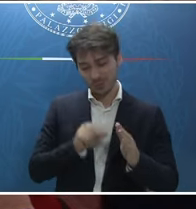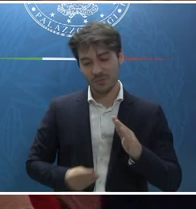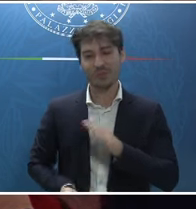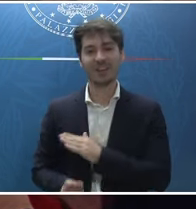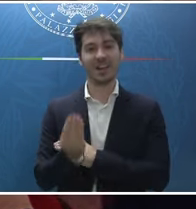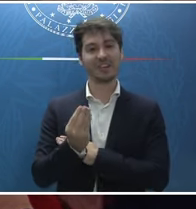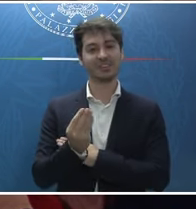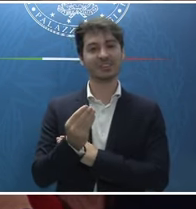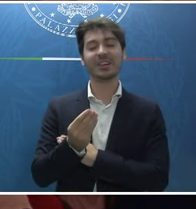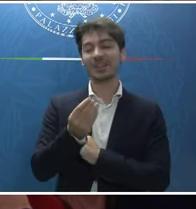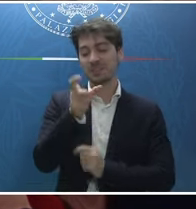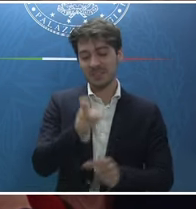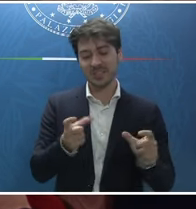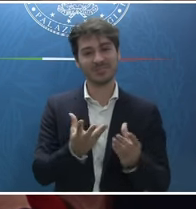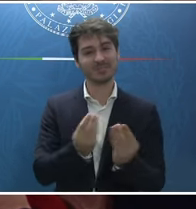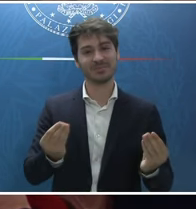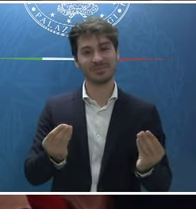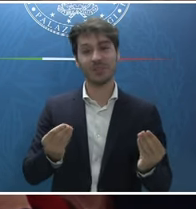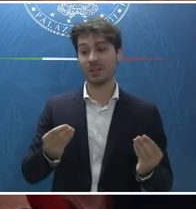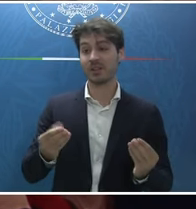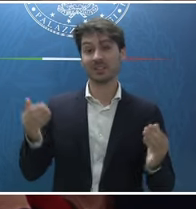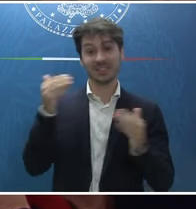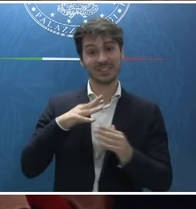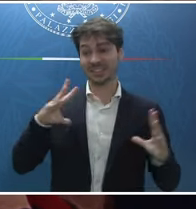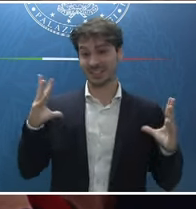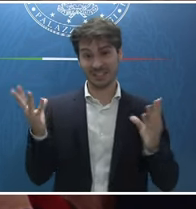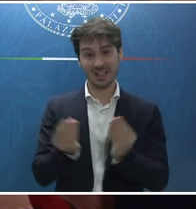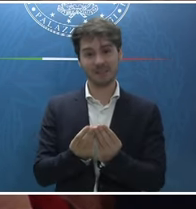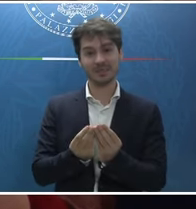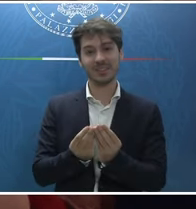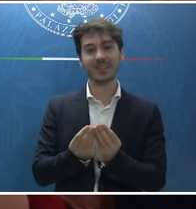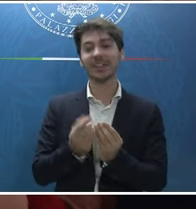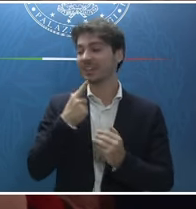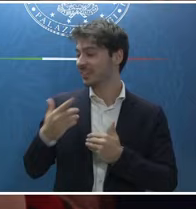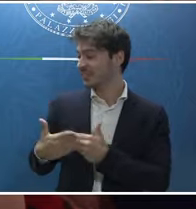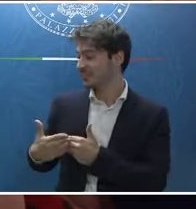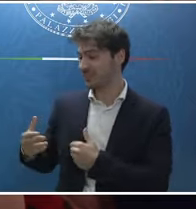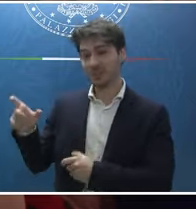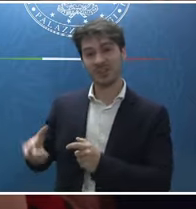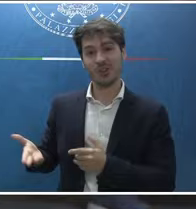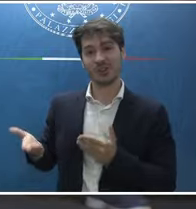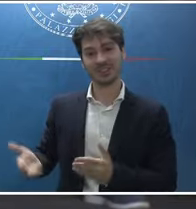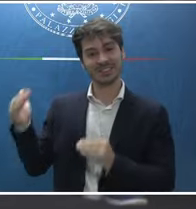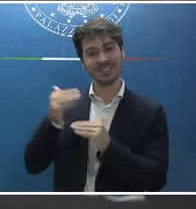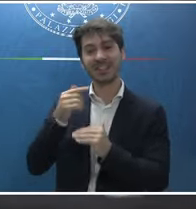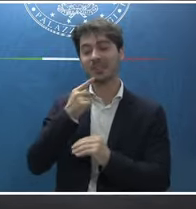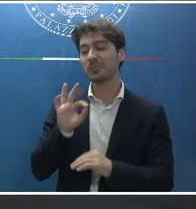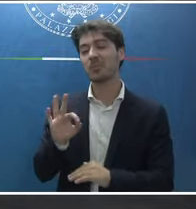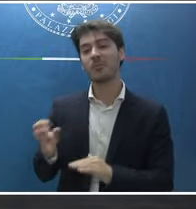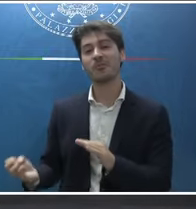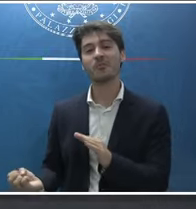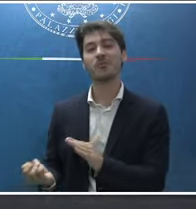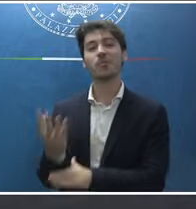persone. Noi siamo per essere insieme questa sera, perché con noi ci sono le persone che sono fortunate tra